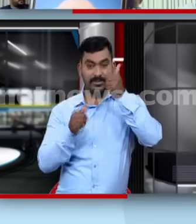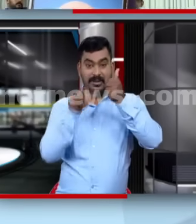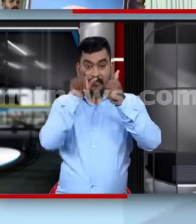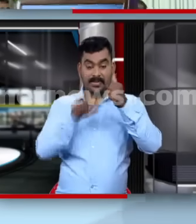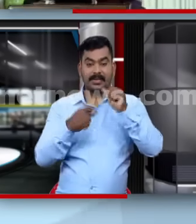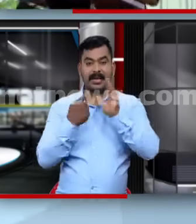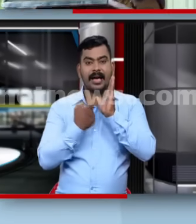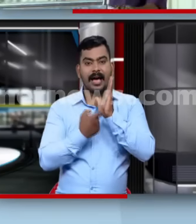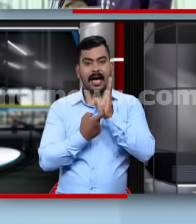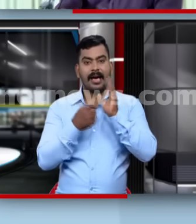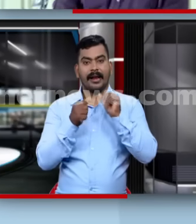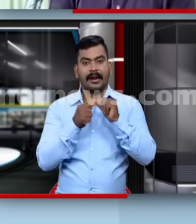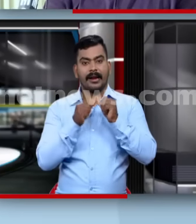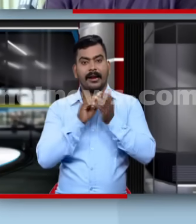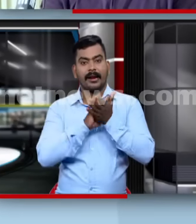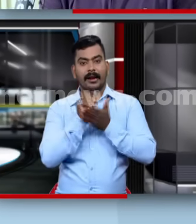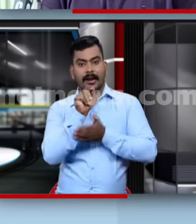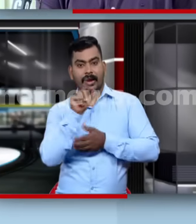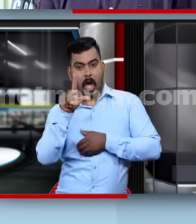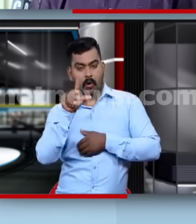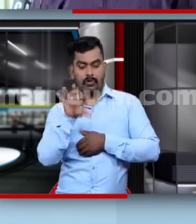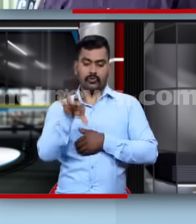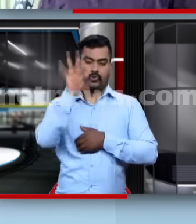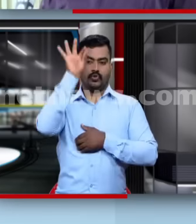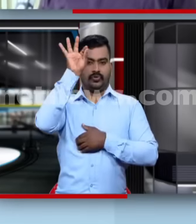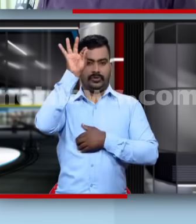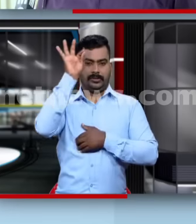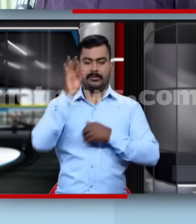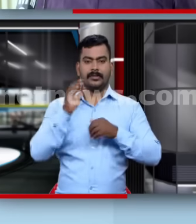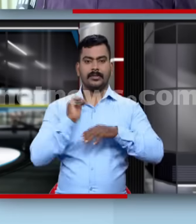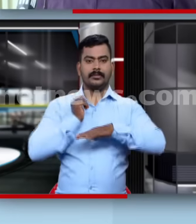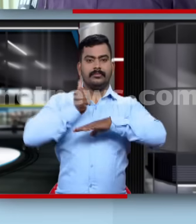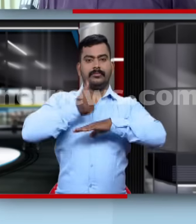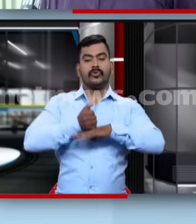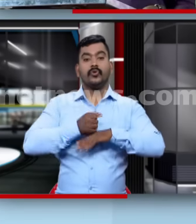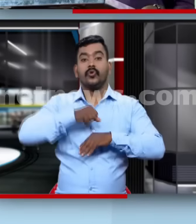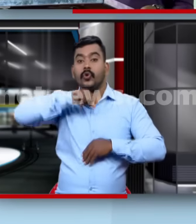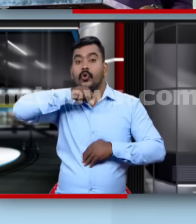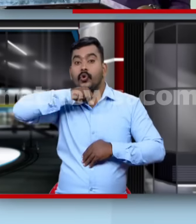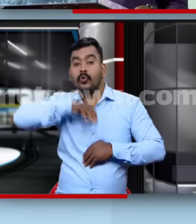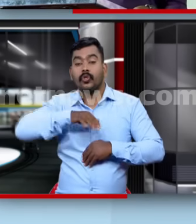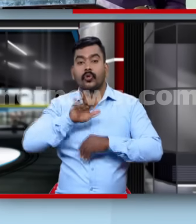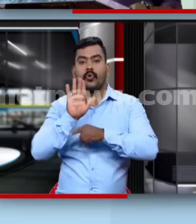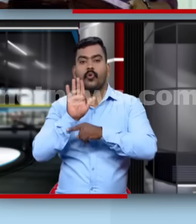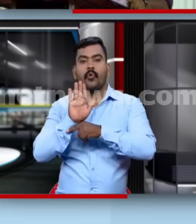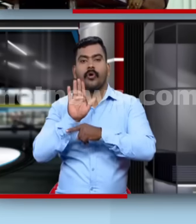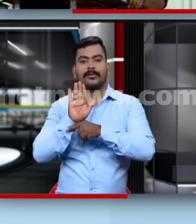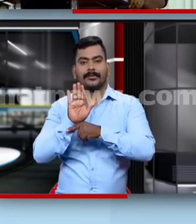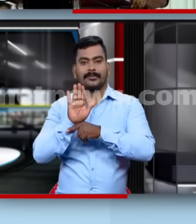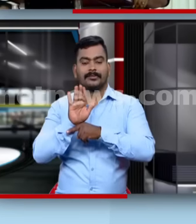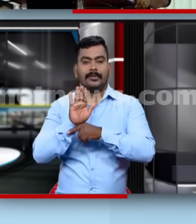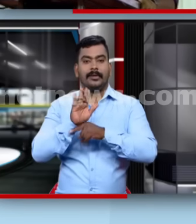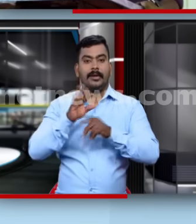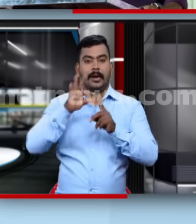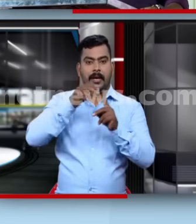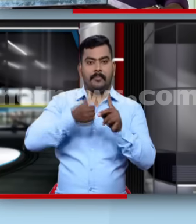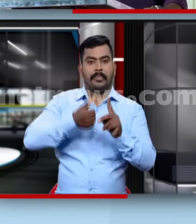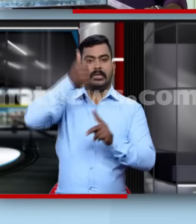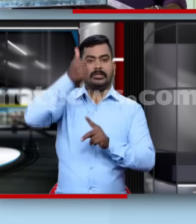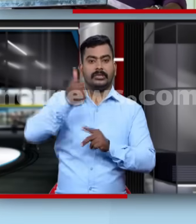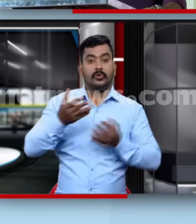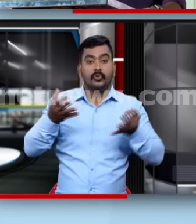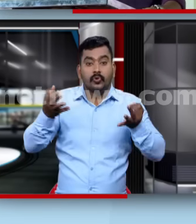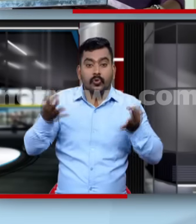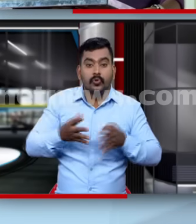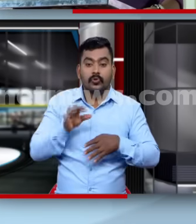നേർക്കുനേർ രണ്ട് ഗ്രൂപ്പുകളുടെ പ്രതിനിധികളായി തന്നെയാണ് സംഘടനാ തെരഞ്ഞെടുപ്പിൽ മത്സരിച്ചത്. ധനേഷ് രവീന്ദ്രൻ ദില്ലിയിൽ നിന്നുണ്ട്